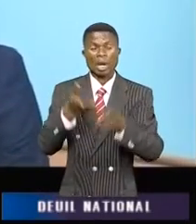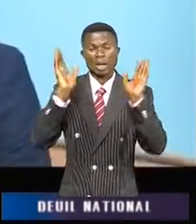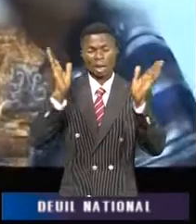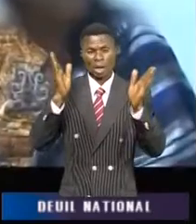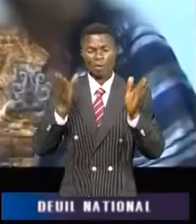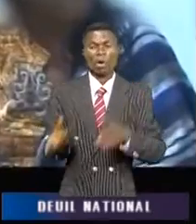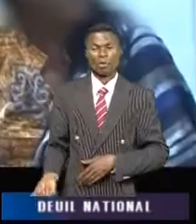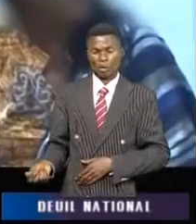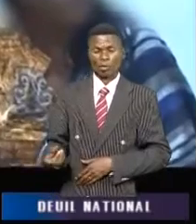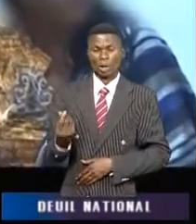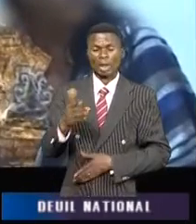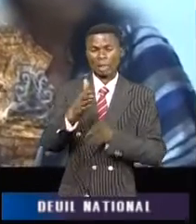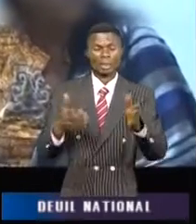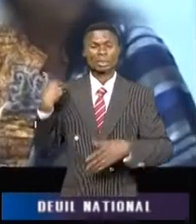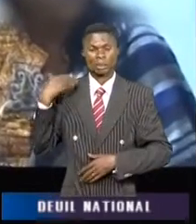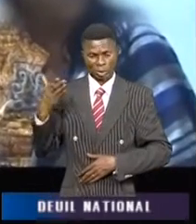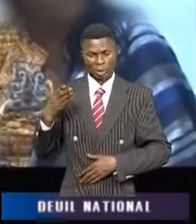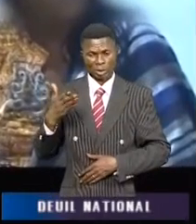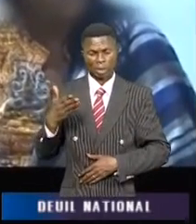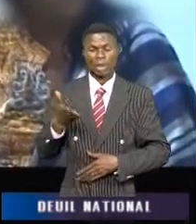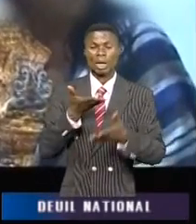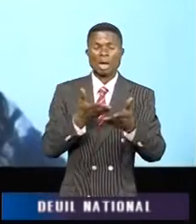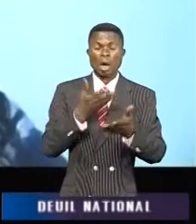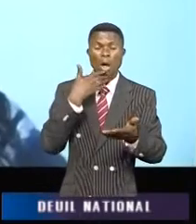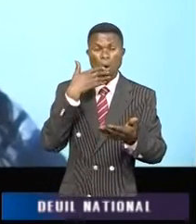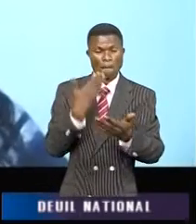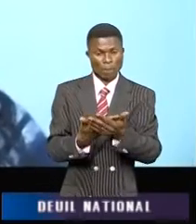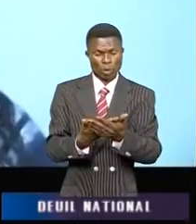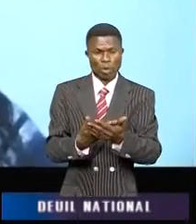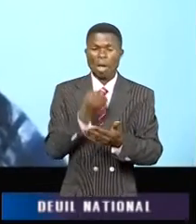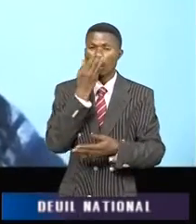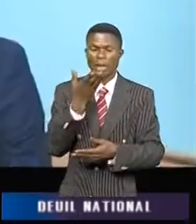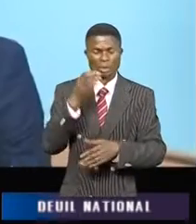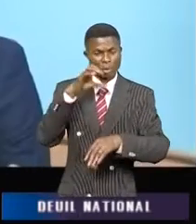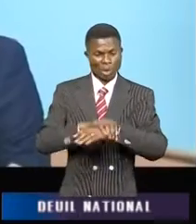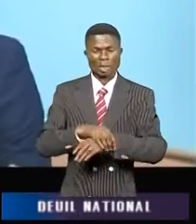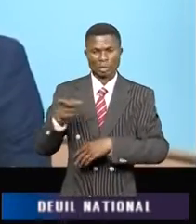coulage des recettes. Et ça doit servir d'exemple. Là, sur le plan